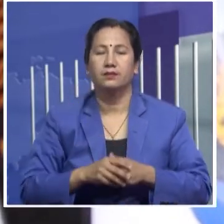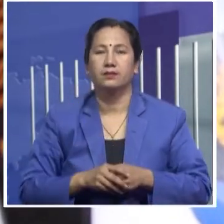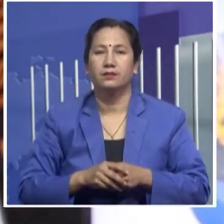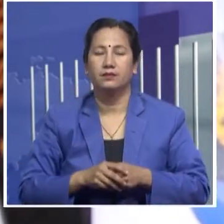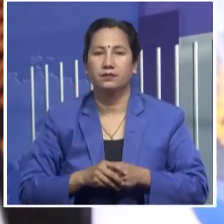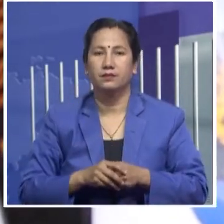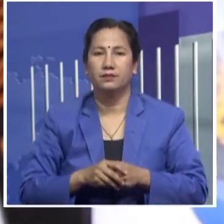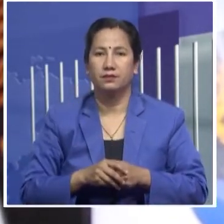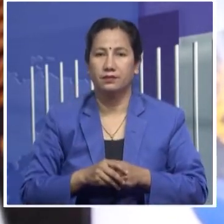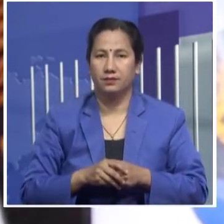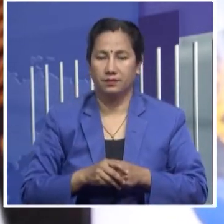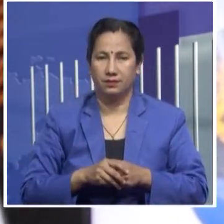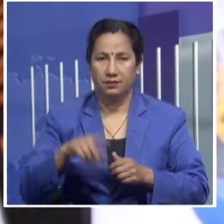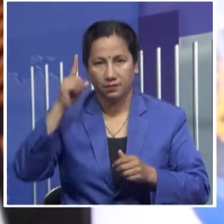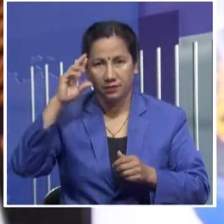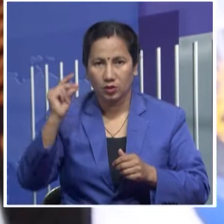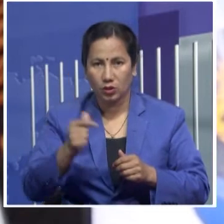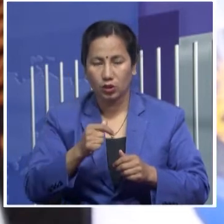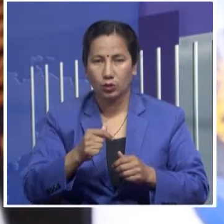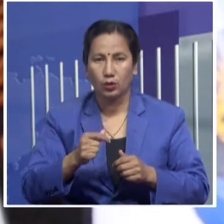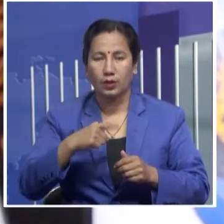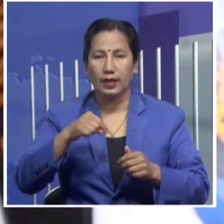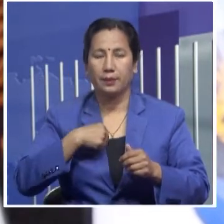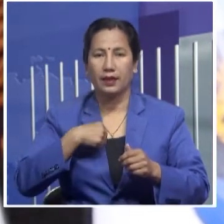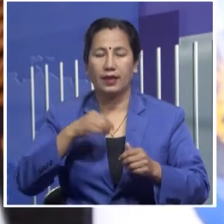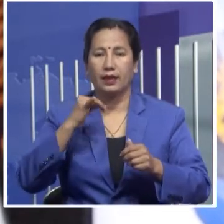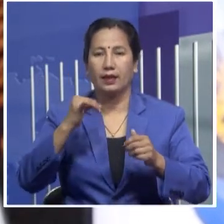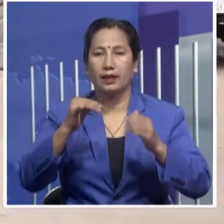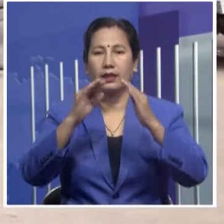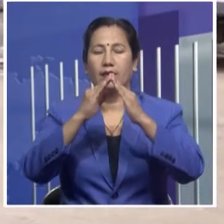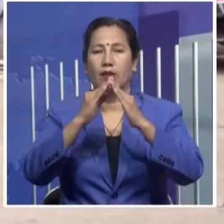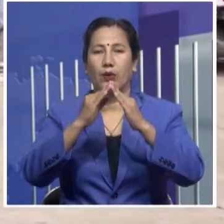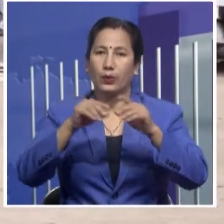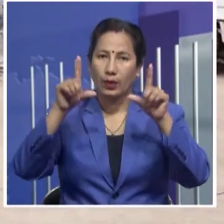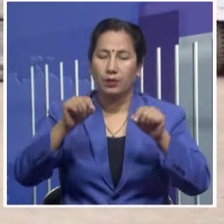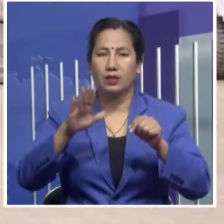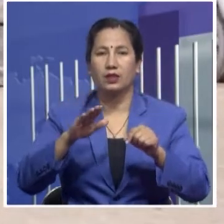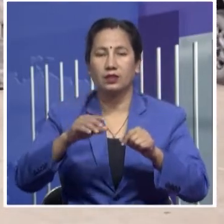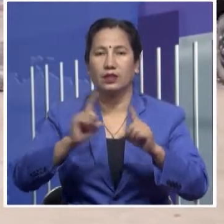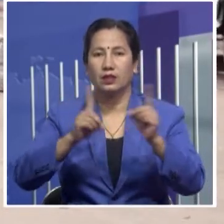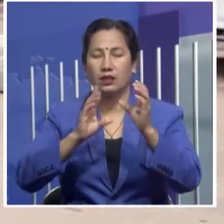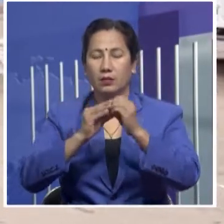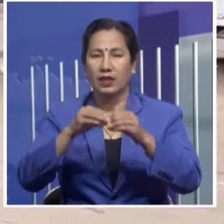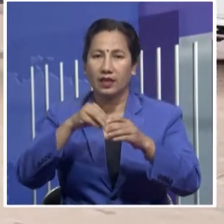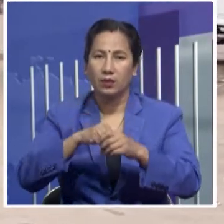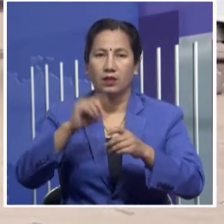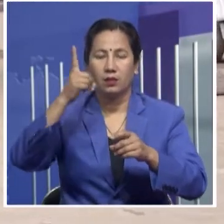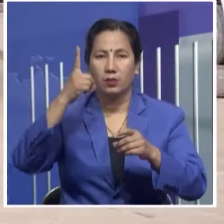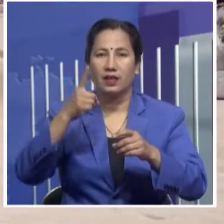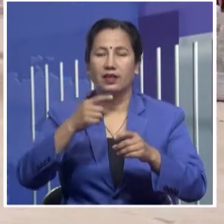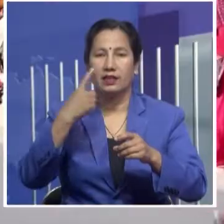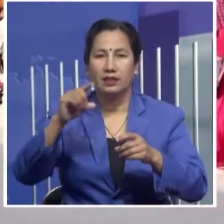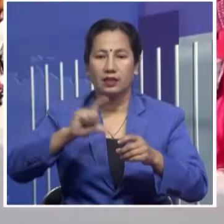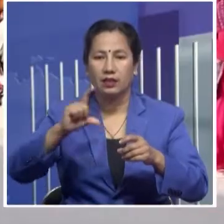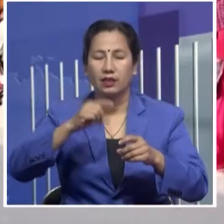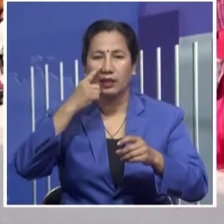यहाँ छिटो छरिदो हामीलाई शौचालयको आवश्यकता परेको छ। रेसुङ्गा नगरपालिकाभित्र पहिलेदेखि क्लब र